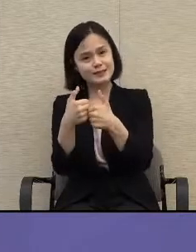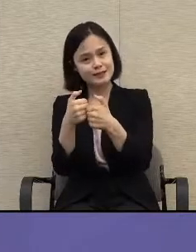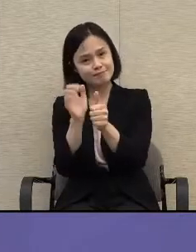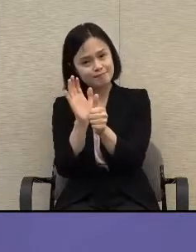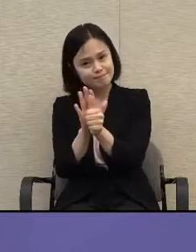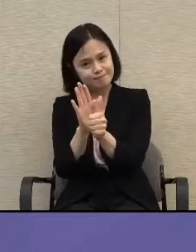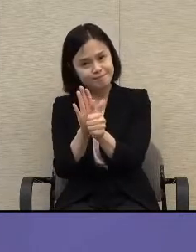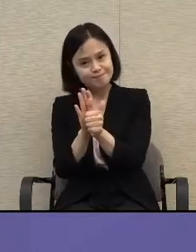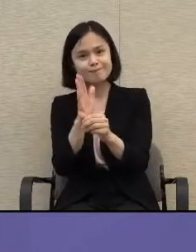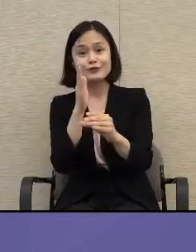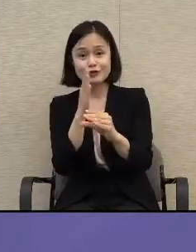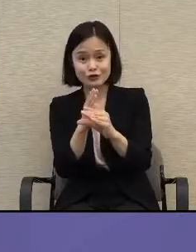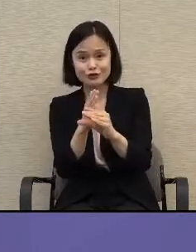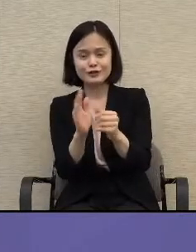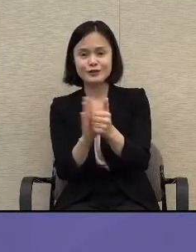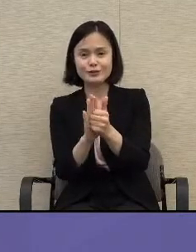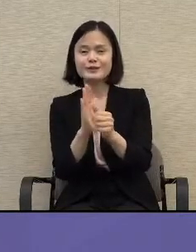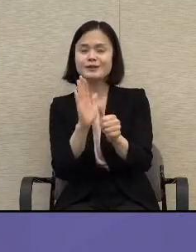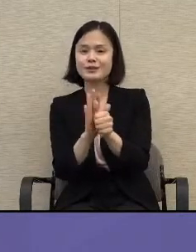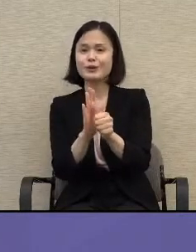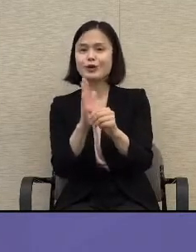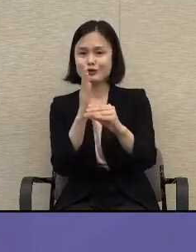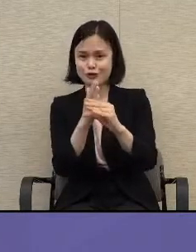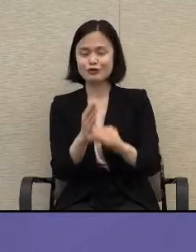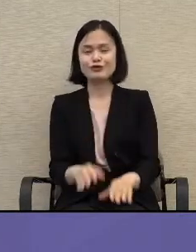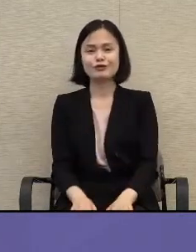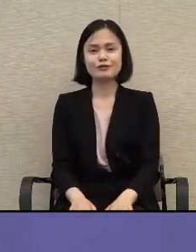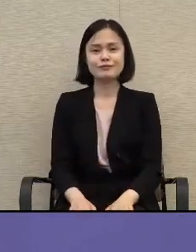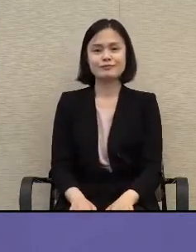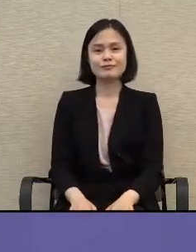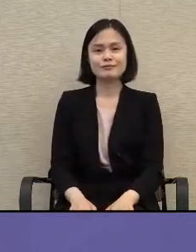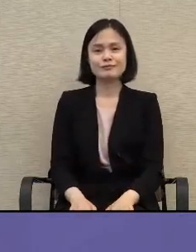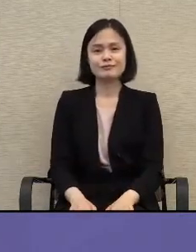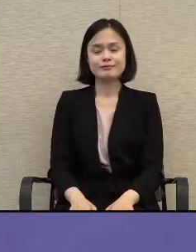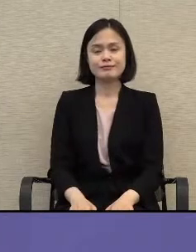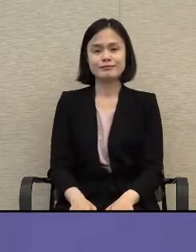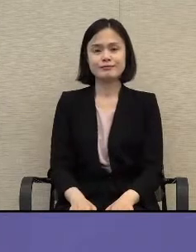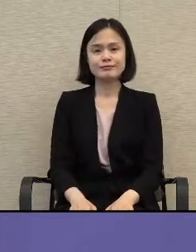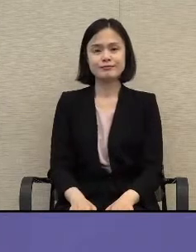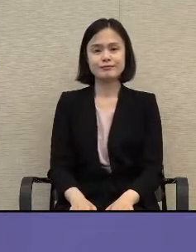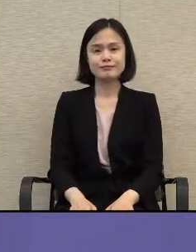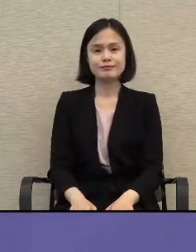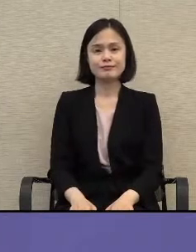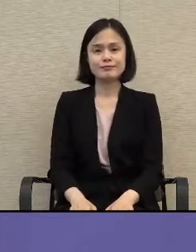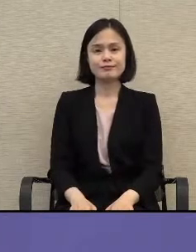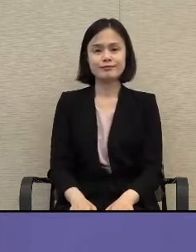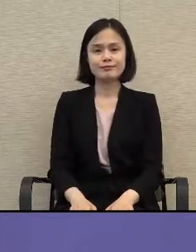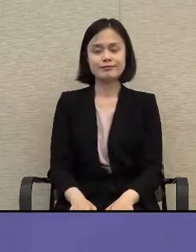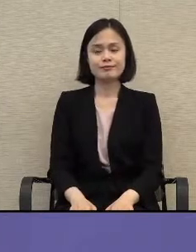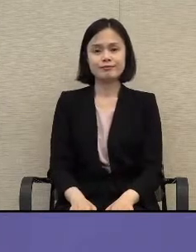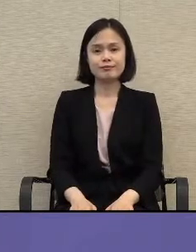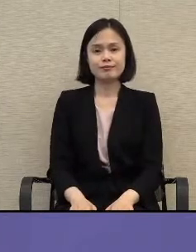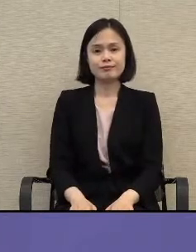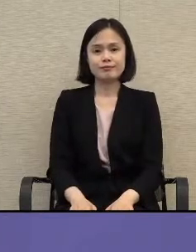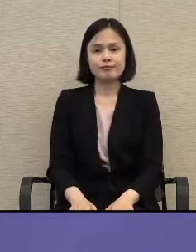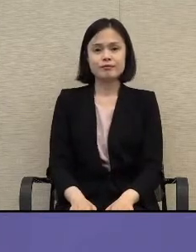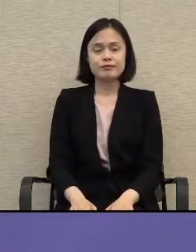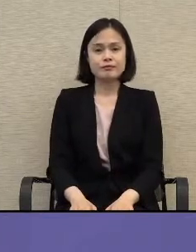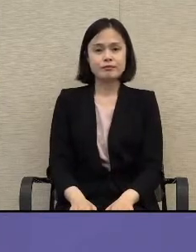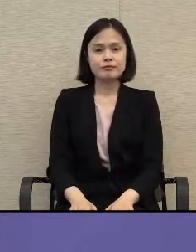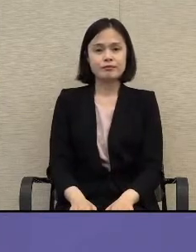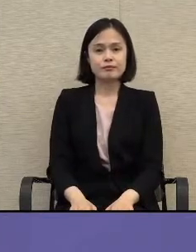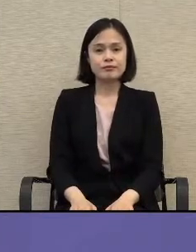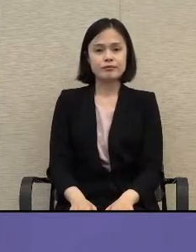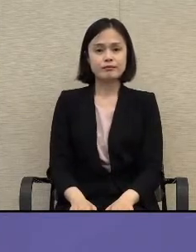있습니다. 관련한 문제점들은 이후에 다시 또 말씀을 드리고요. 그 다음에 이제 아까 언급이 나왔던 사업